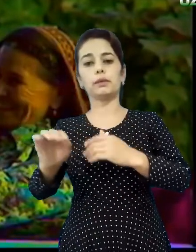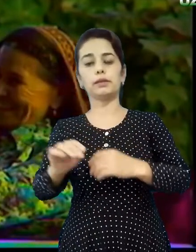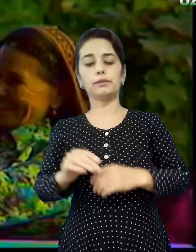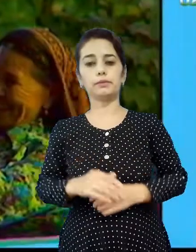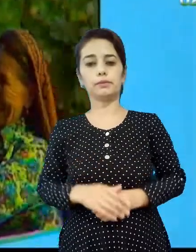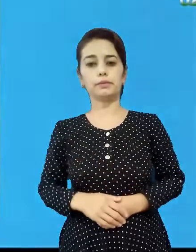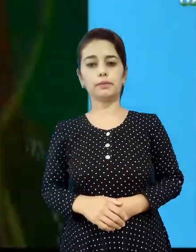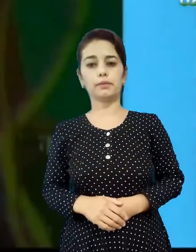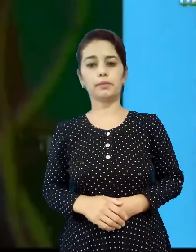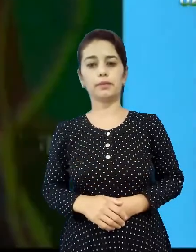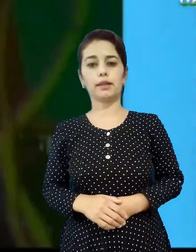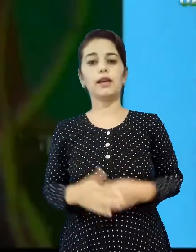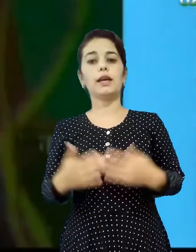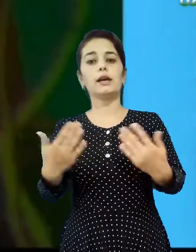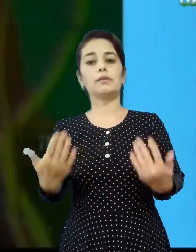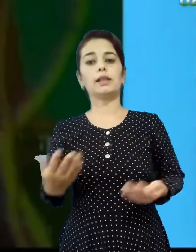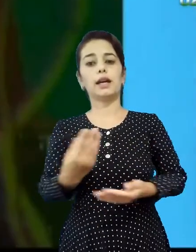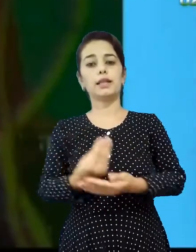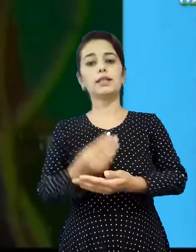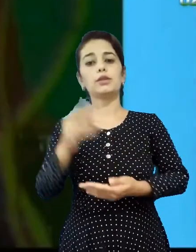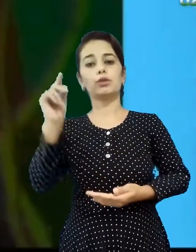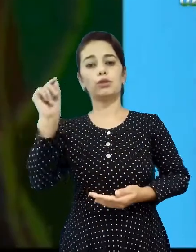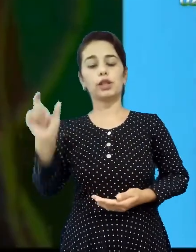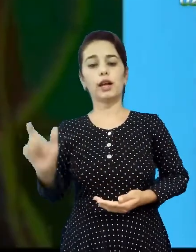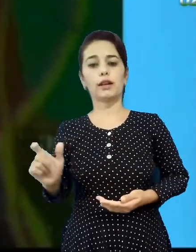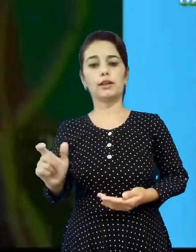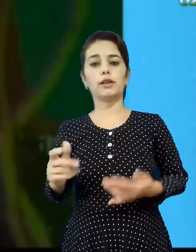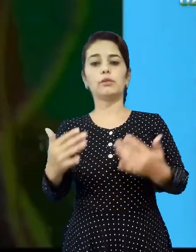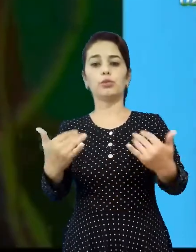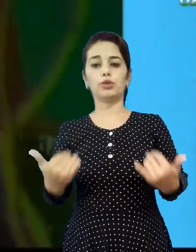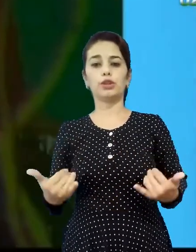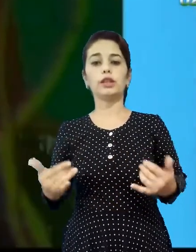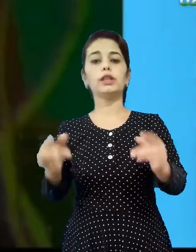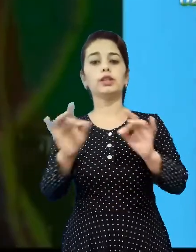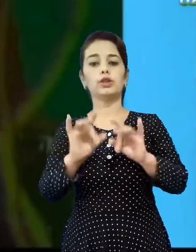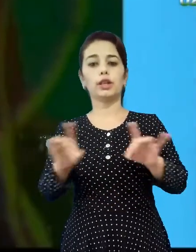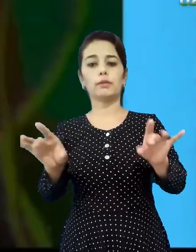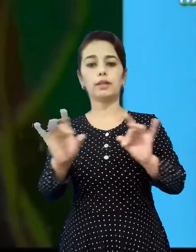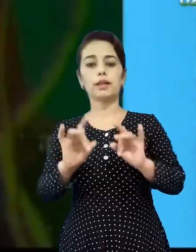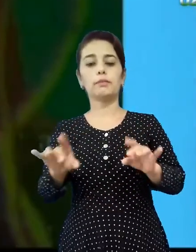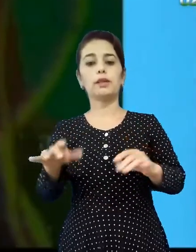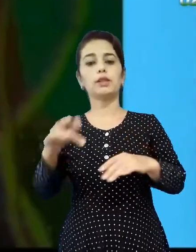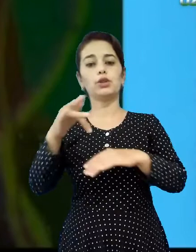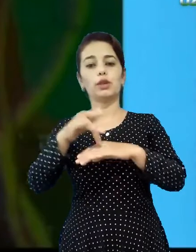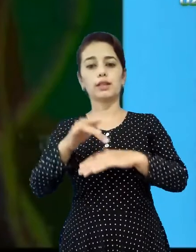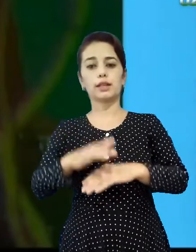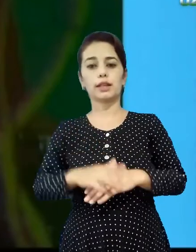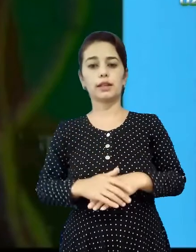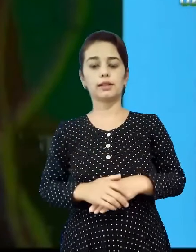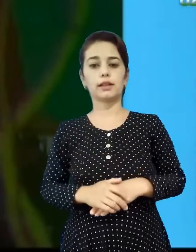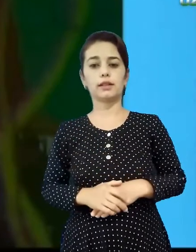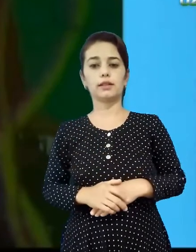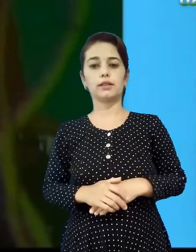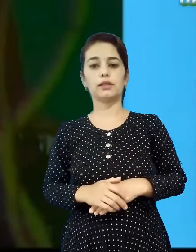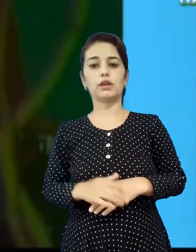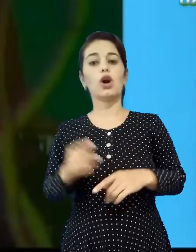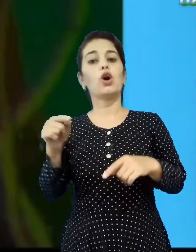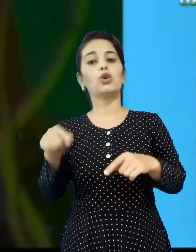chiqib ketaman. Mana aziz o'quvchilar, bugungi hikoyamiz ham nihoyasiga